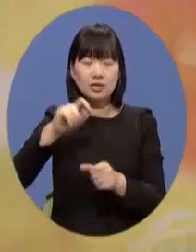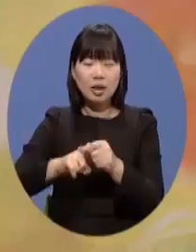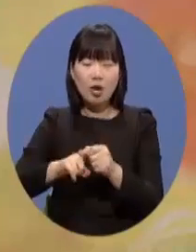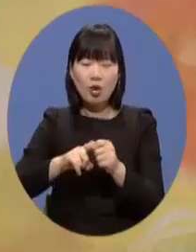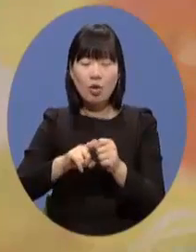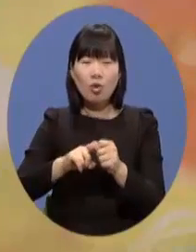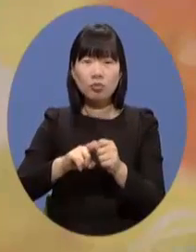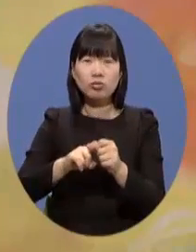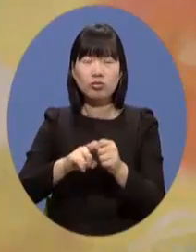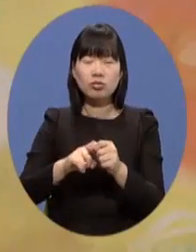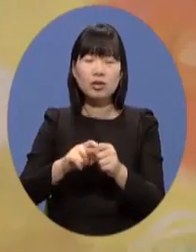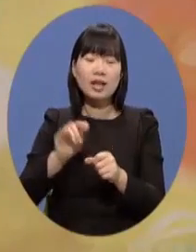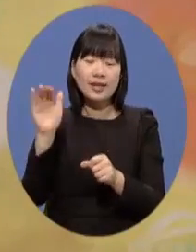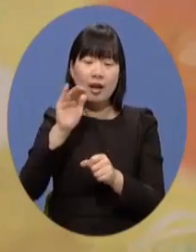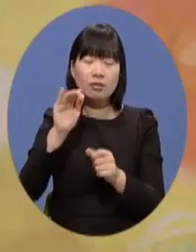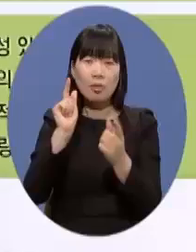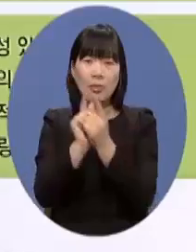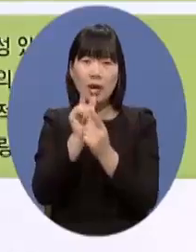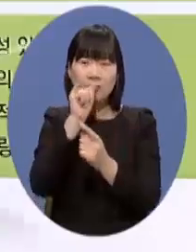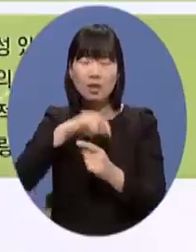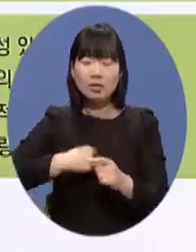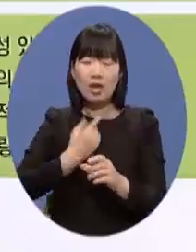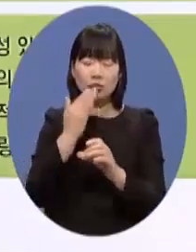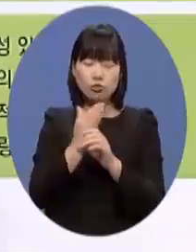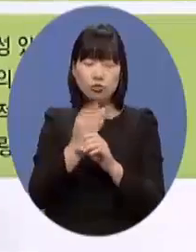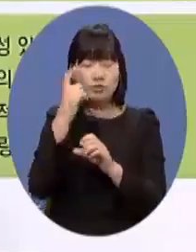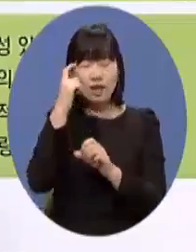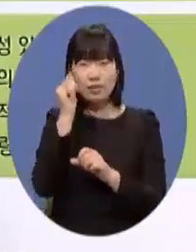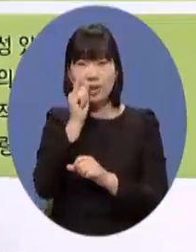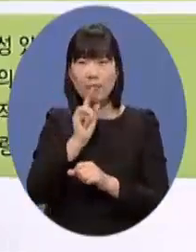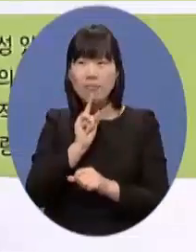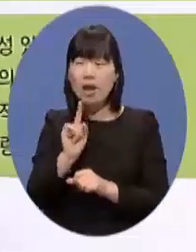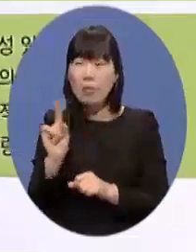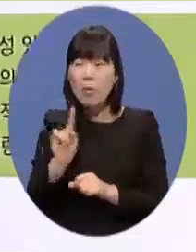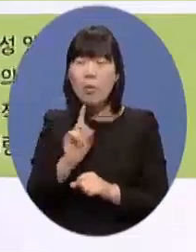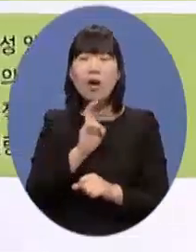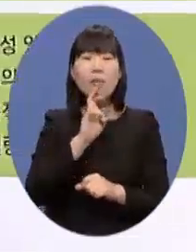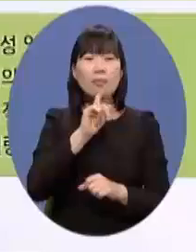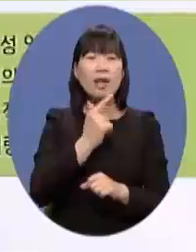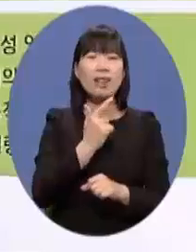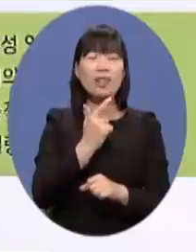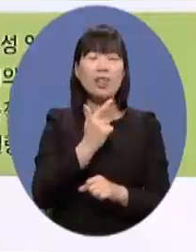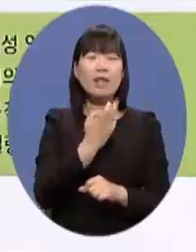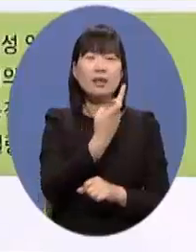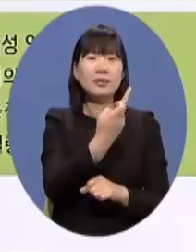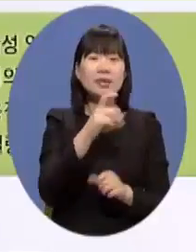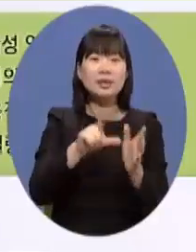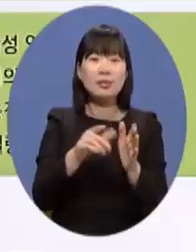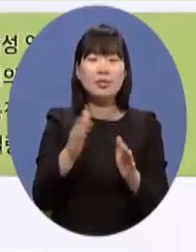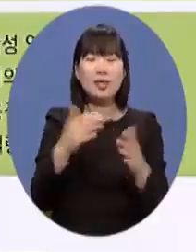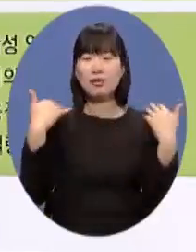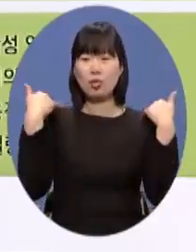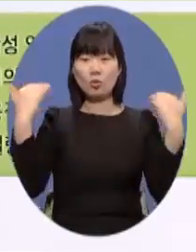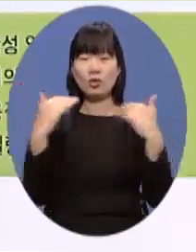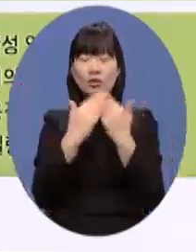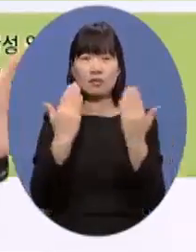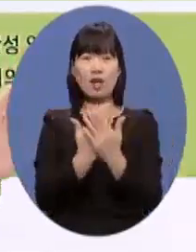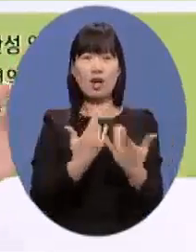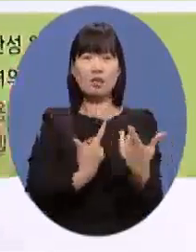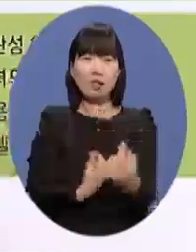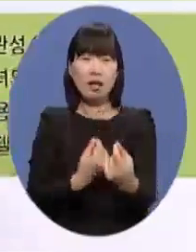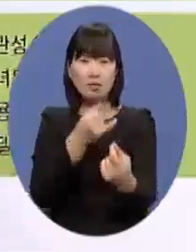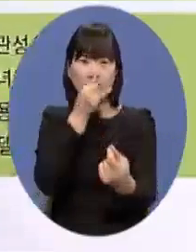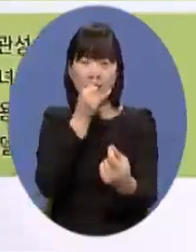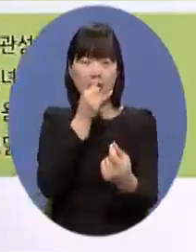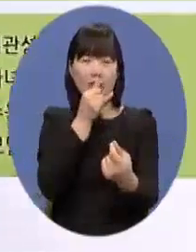된다고 써있네요. 맞아요. 그러니까 우리가 형식적 조작기는 만 12세부터 성인기 우리도 다 형식적 조작기에 해당이 되는데 네. 굉장히